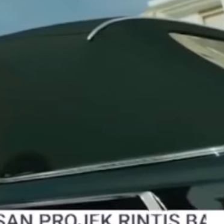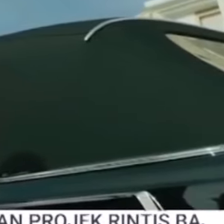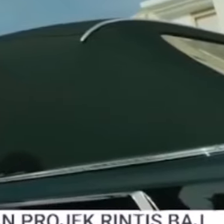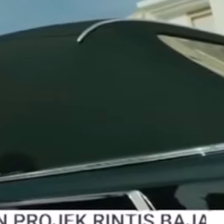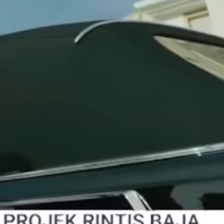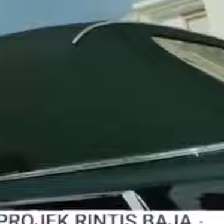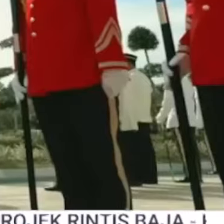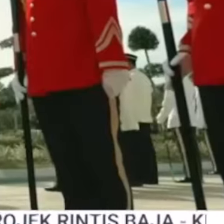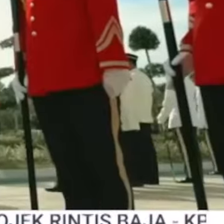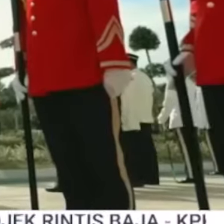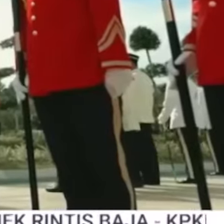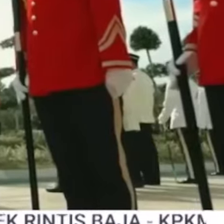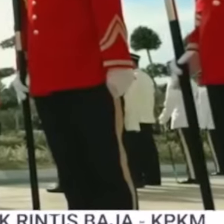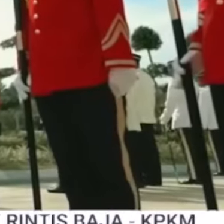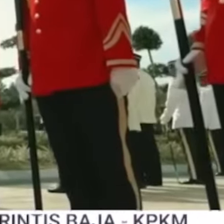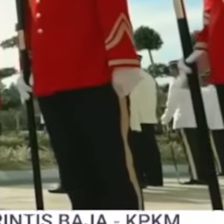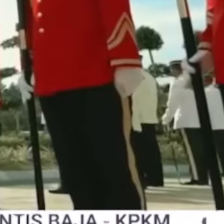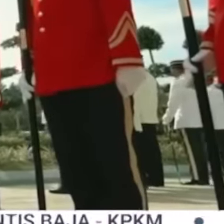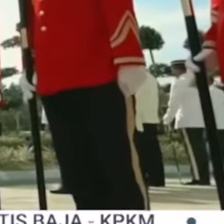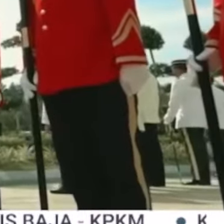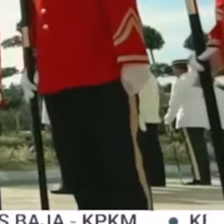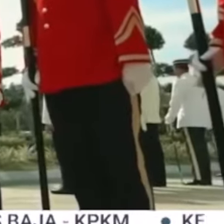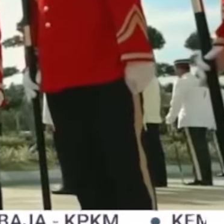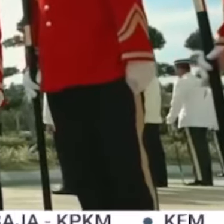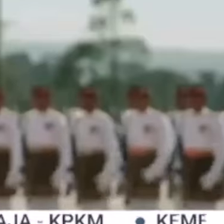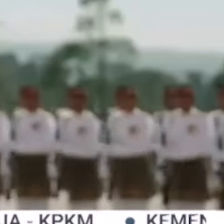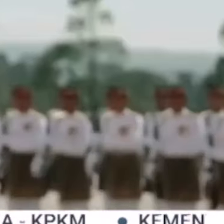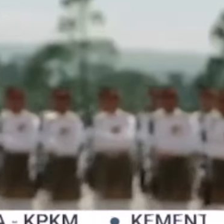Sultan Ibrahim ibni almarhum Sultan Iskandar,